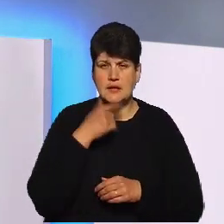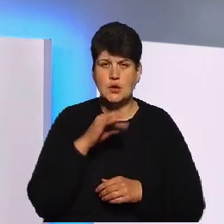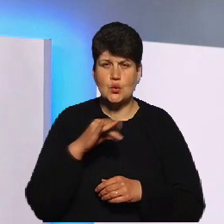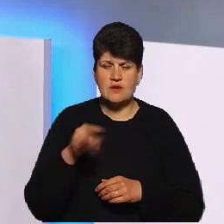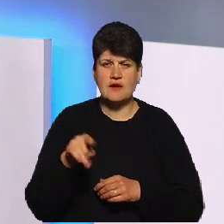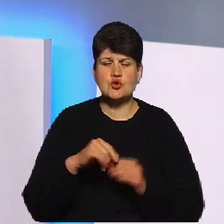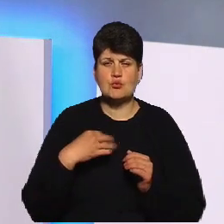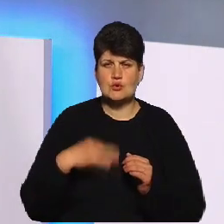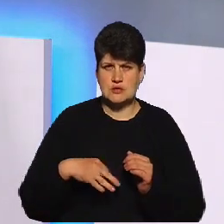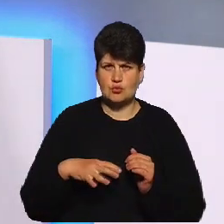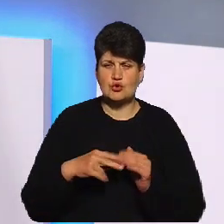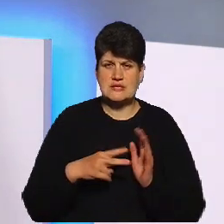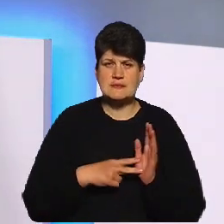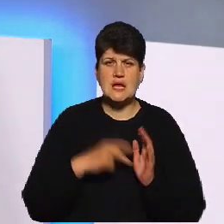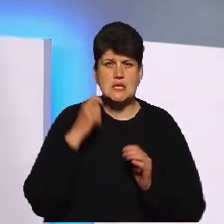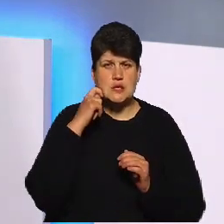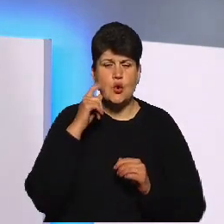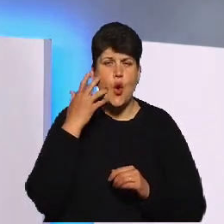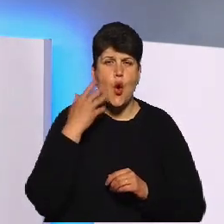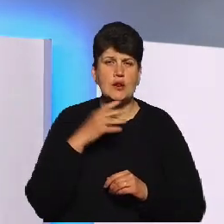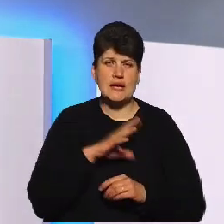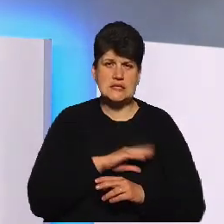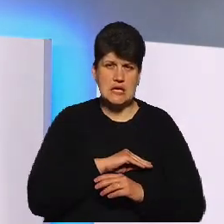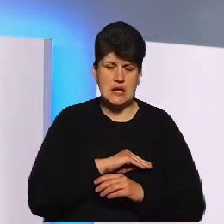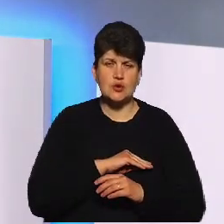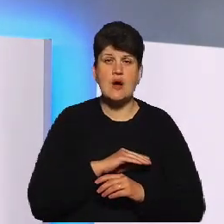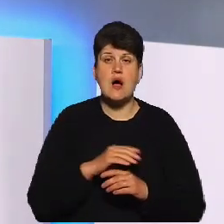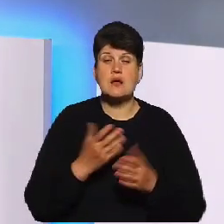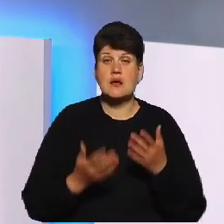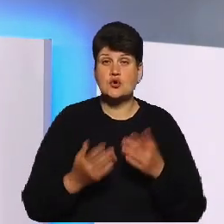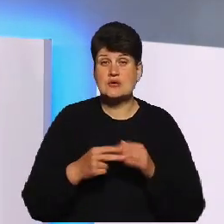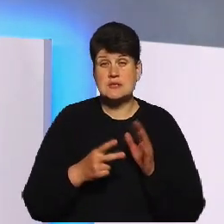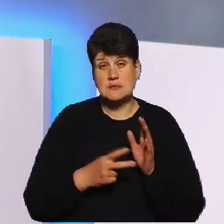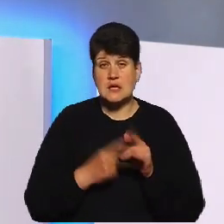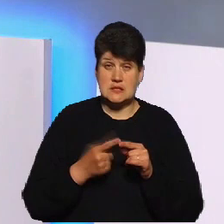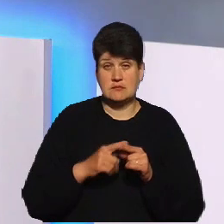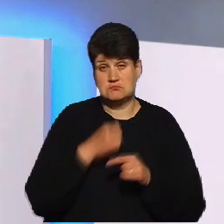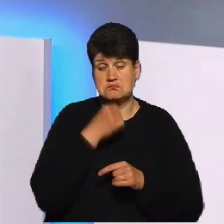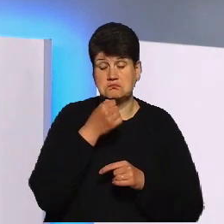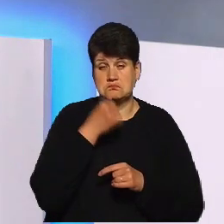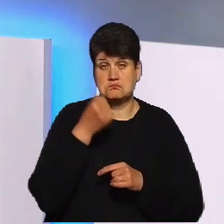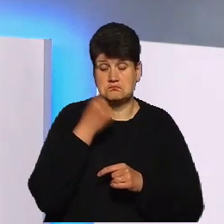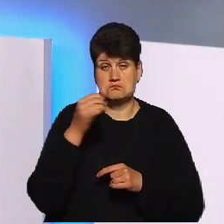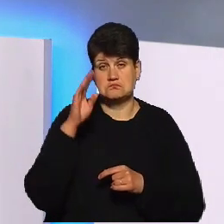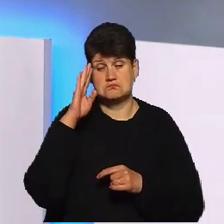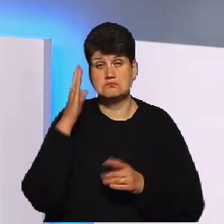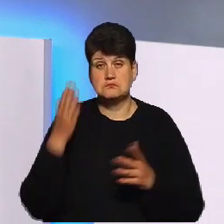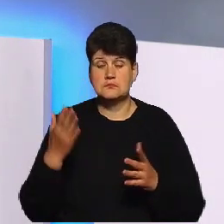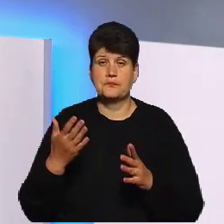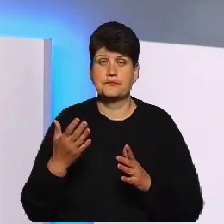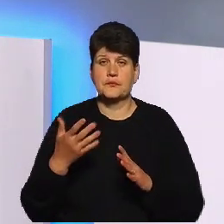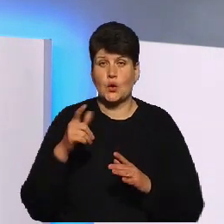коли загинув. Якщо 17 – це вже такий доволі зрілий вік, так, людина вже усвідомлює.